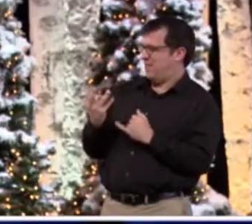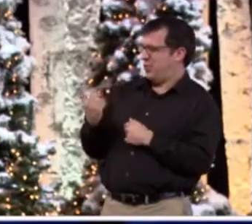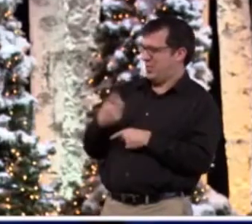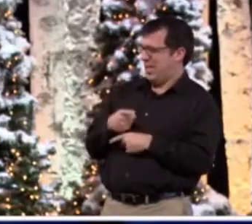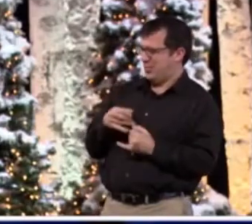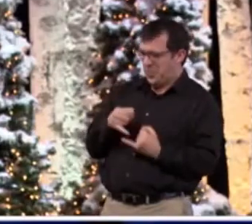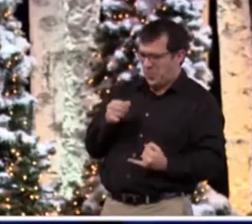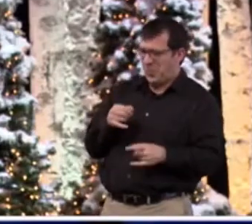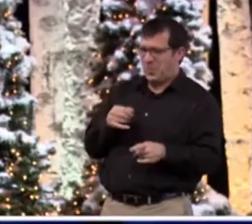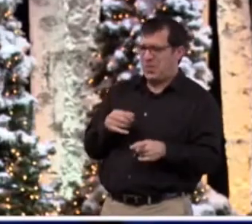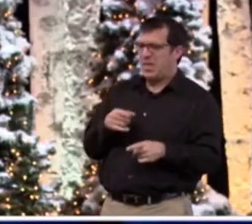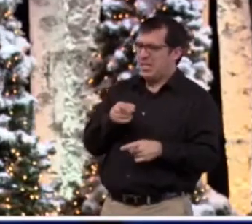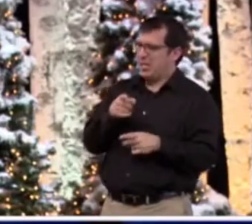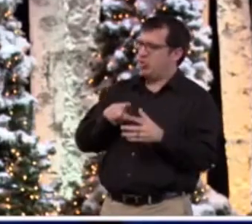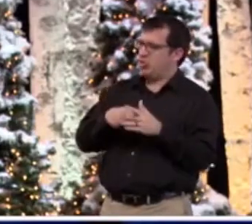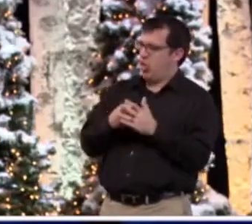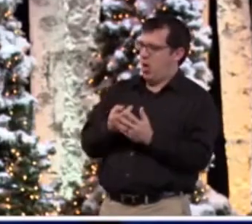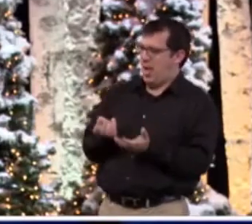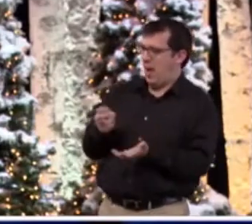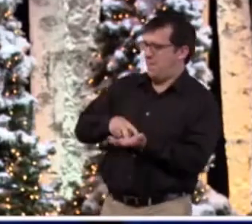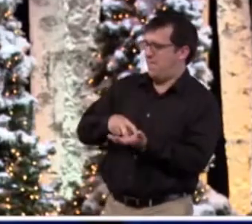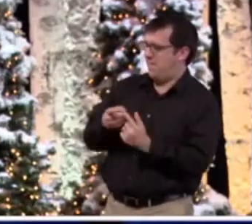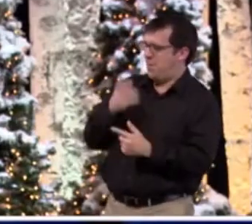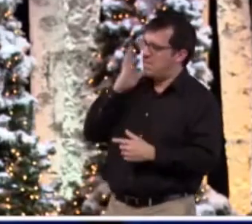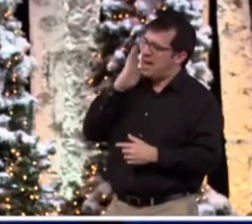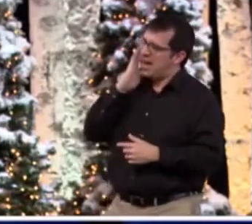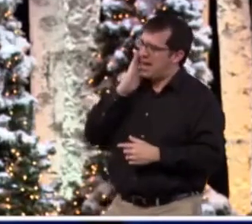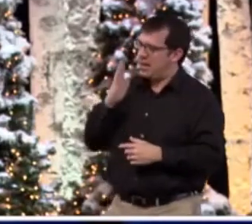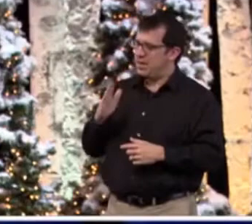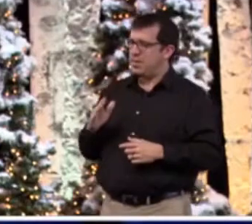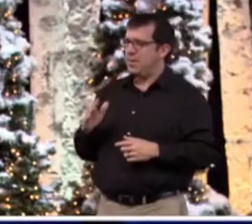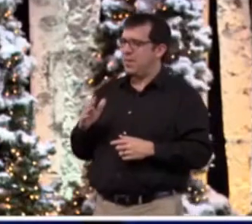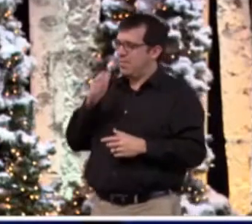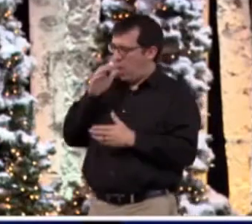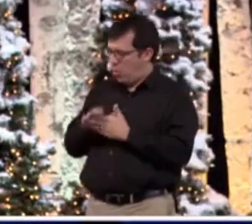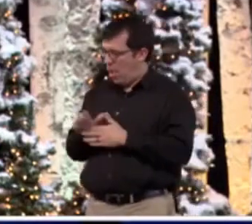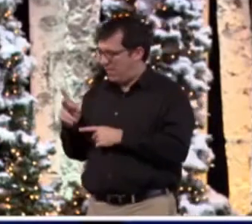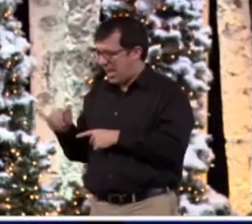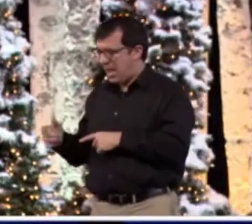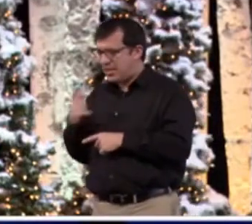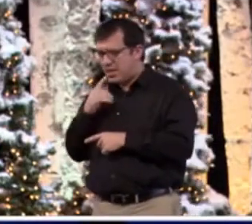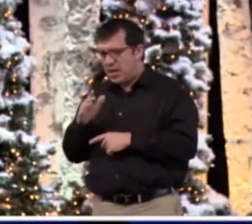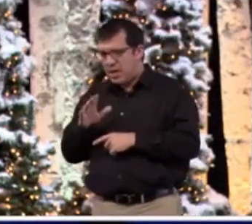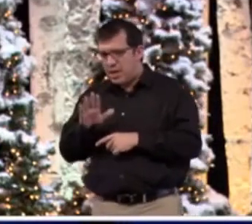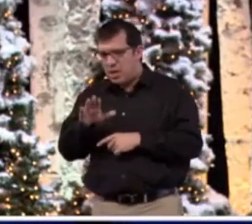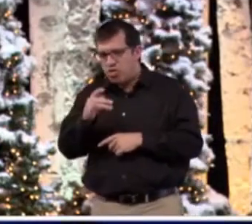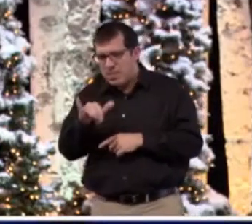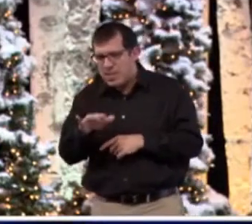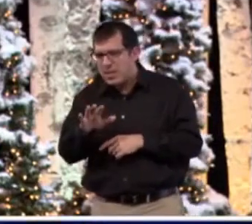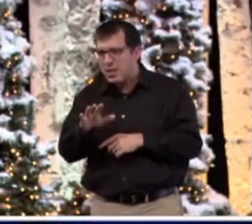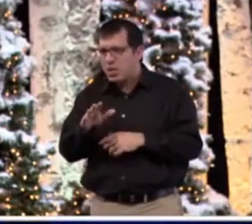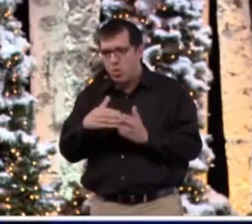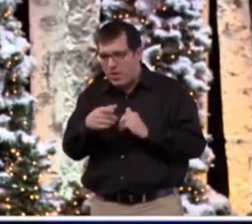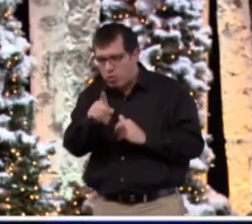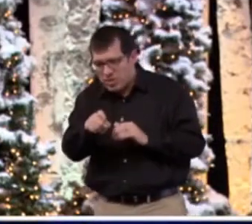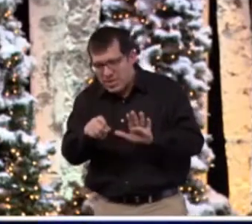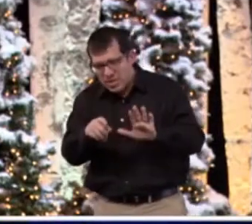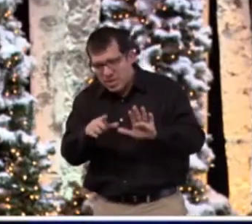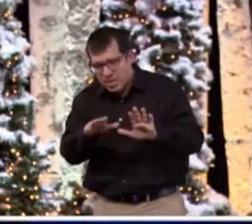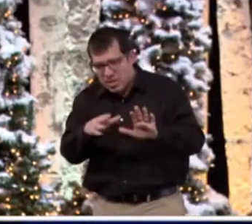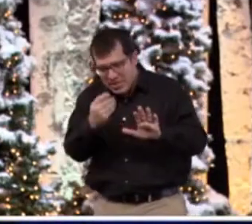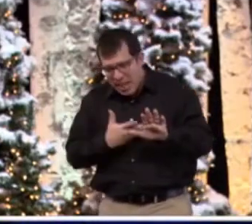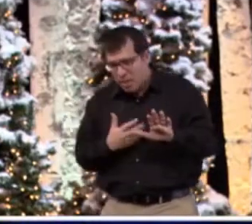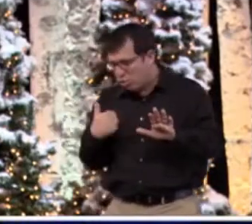बिस्तारबाट बाहिर आउने कोसिस गर्नुभयो र मेरी श्रीमती केटीले भनिन्, बुवा तपाईँलाई के चाहिएको छ हामीलाई भन्नुहोस्, हामी त्यो